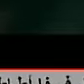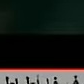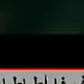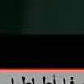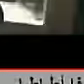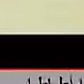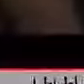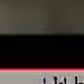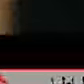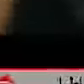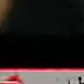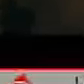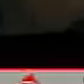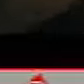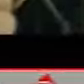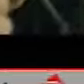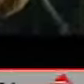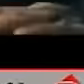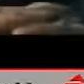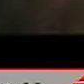مدفوع. احكي من ورا لقدام.